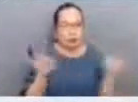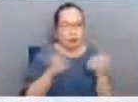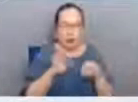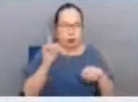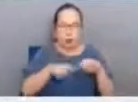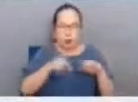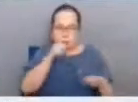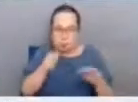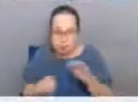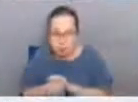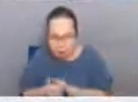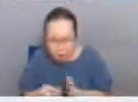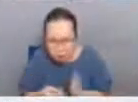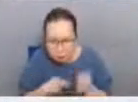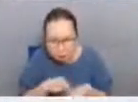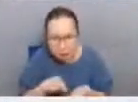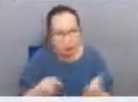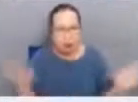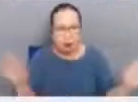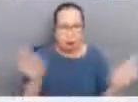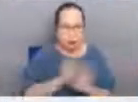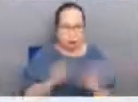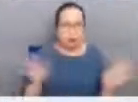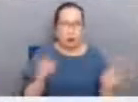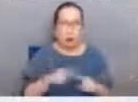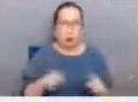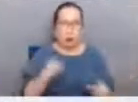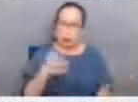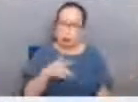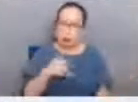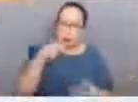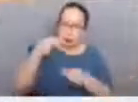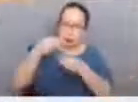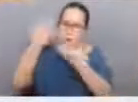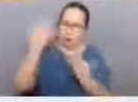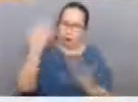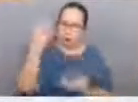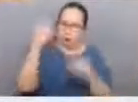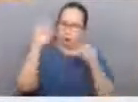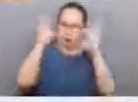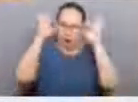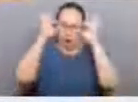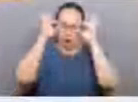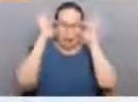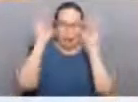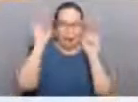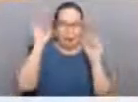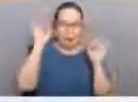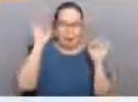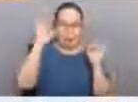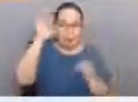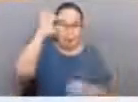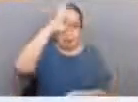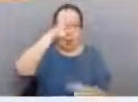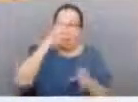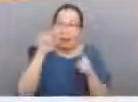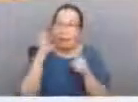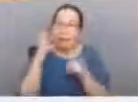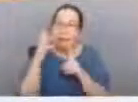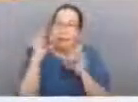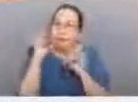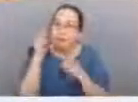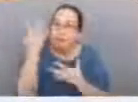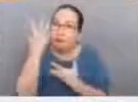sa lockdown o kaya dahil sa travel restriction, no? Kapag po nagluwag na yan at kayo po ay pinayagan, meron po kayong ipapakitang